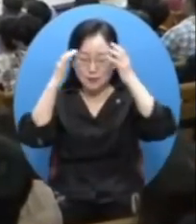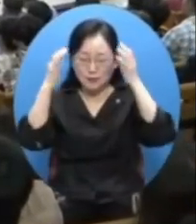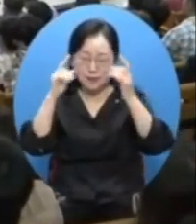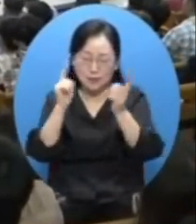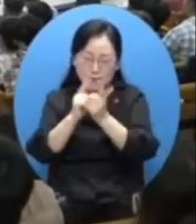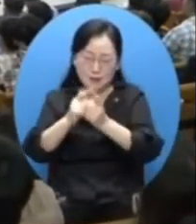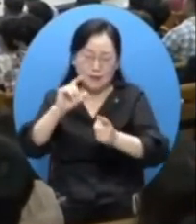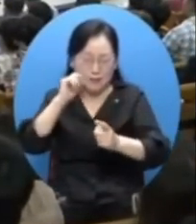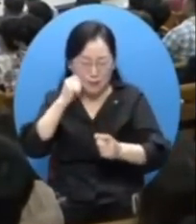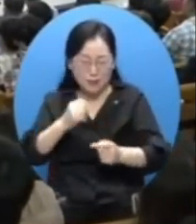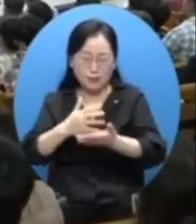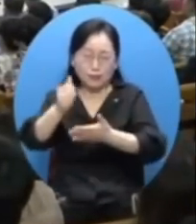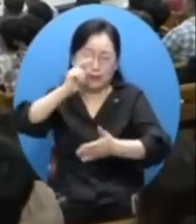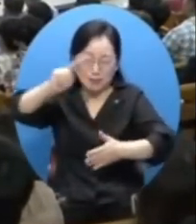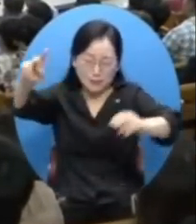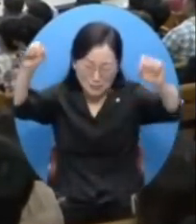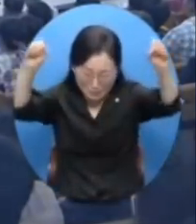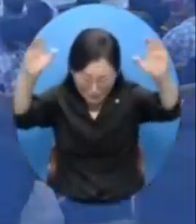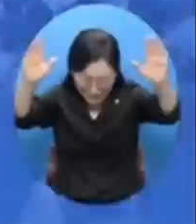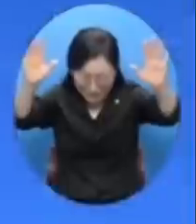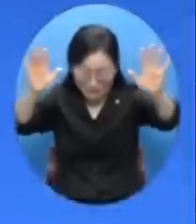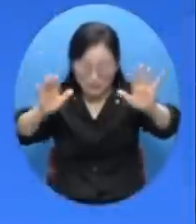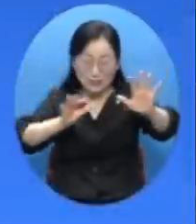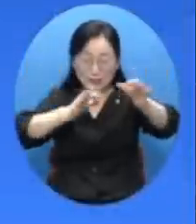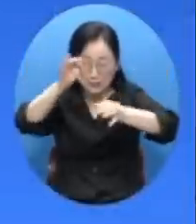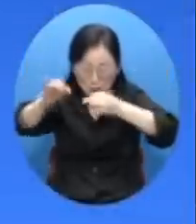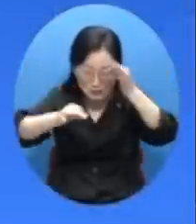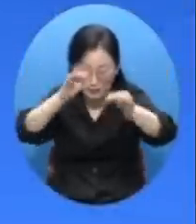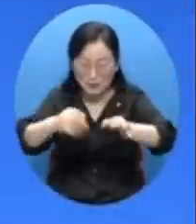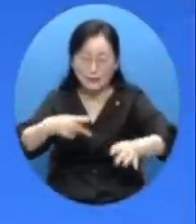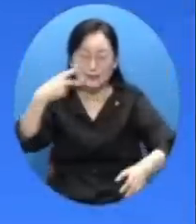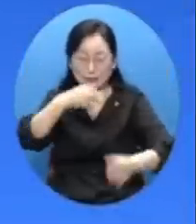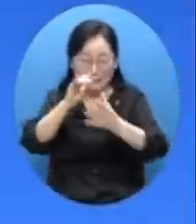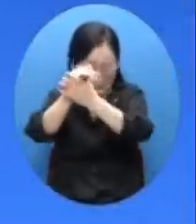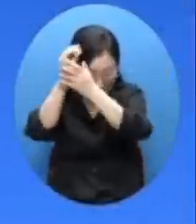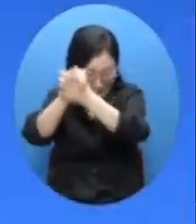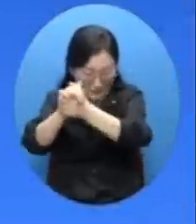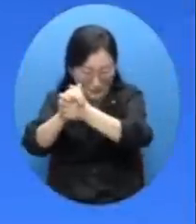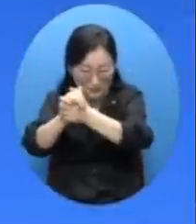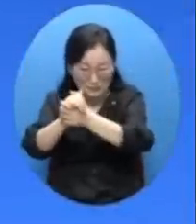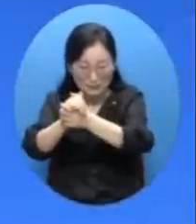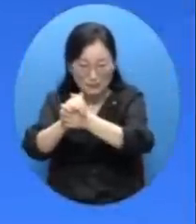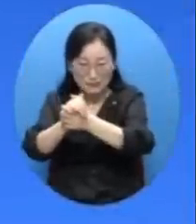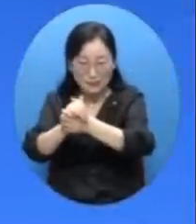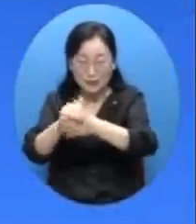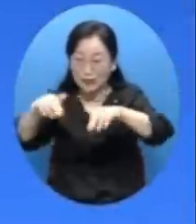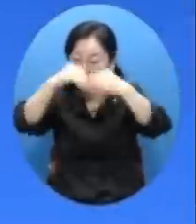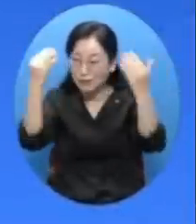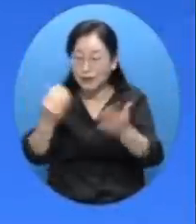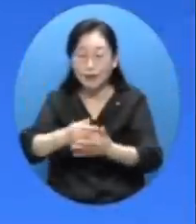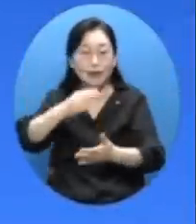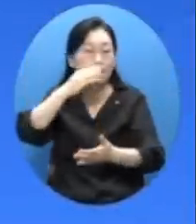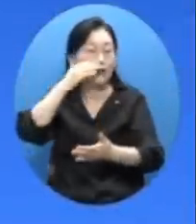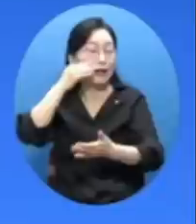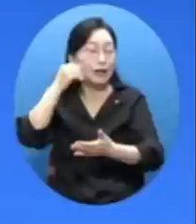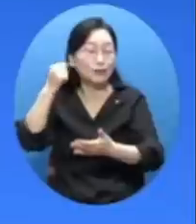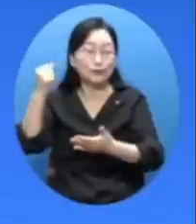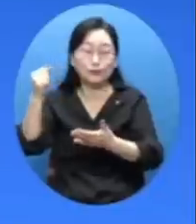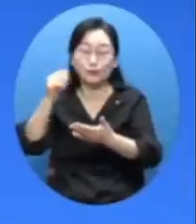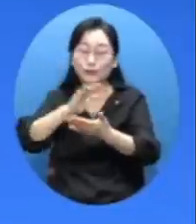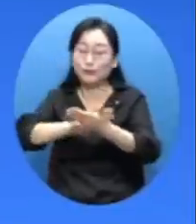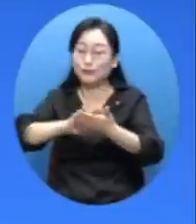때 쥐날 살려주옵소서 부르짖고 금식하고 매달리는데 모든 것이 순풍에 돋다시 잘